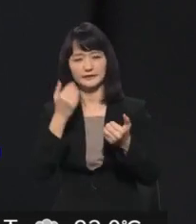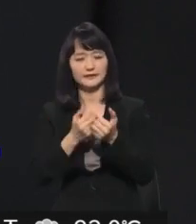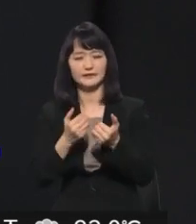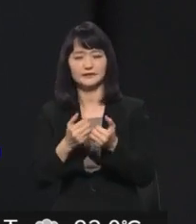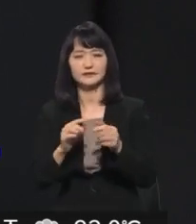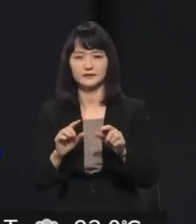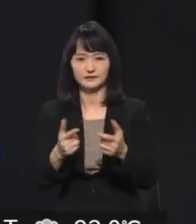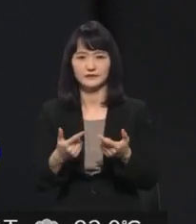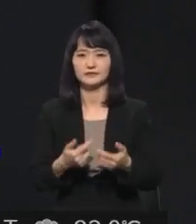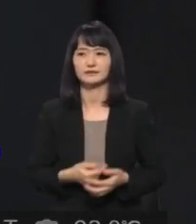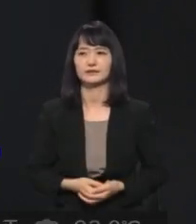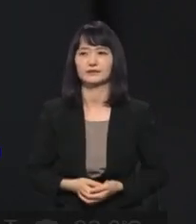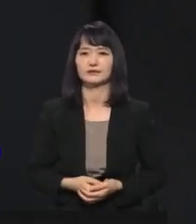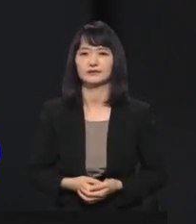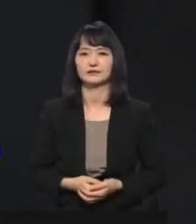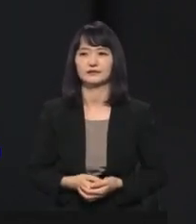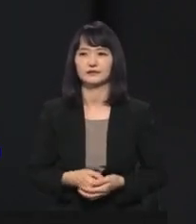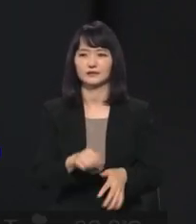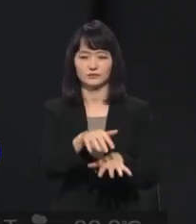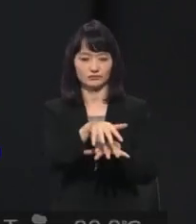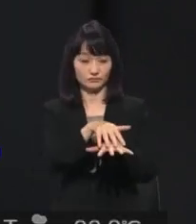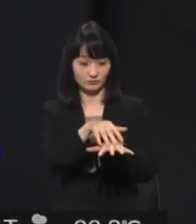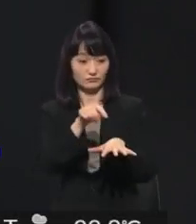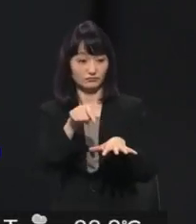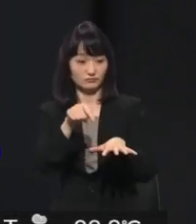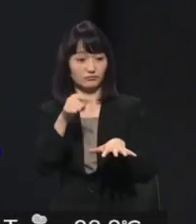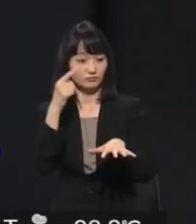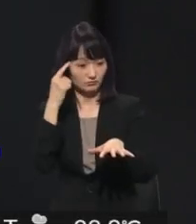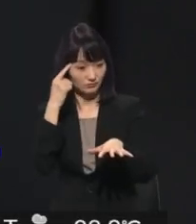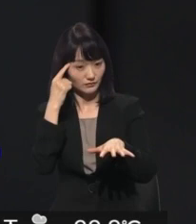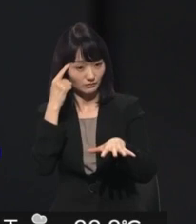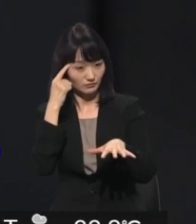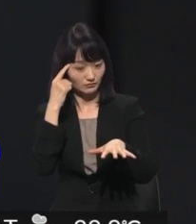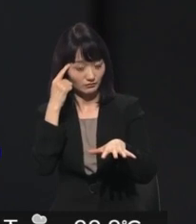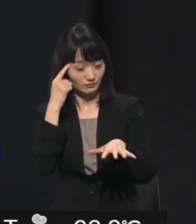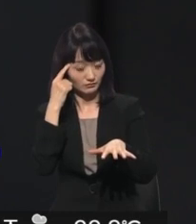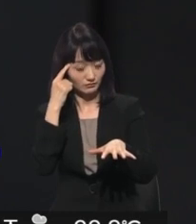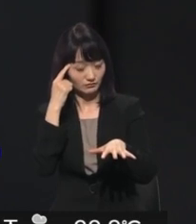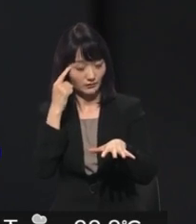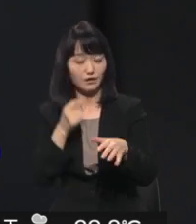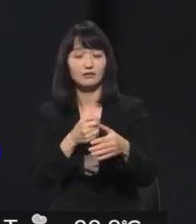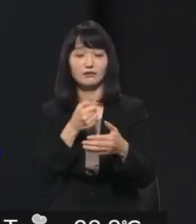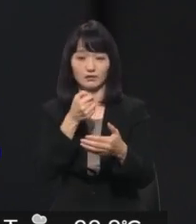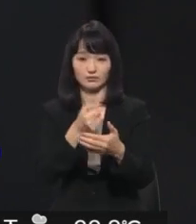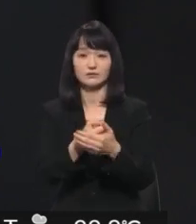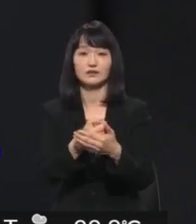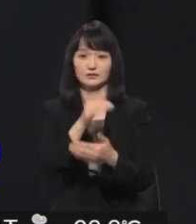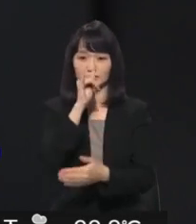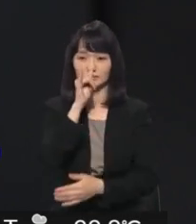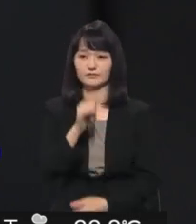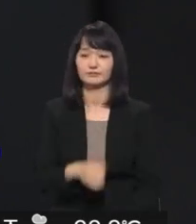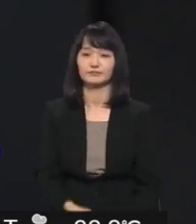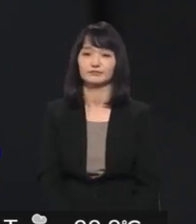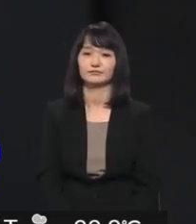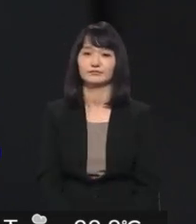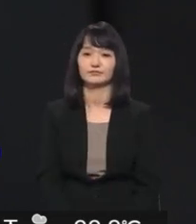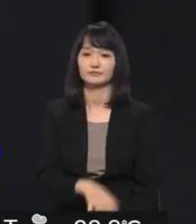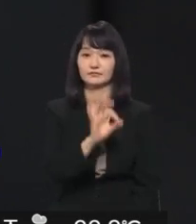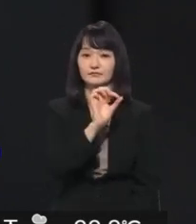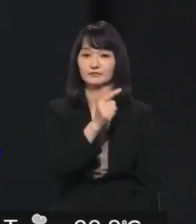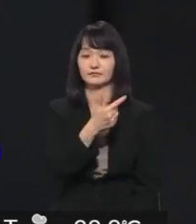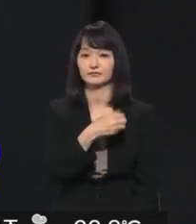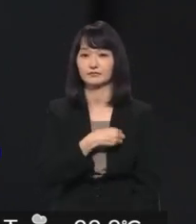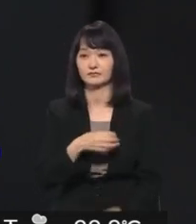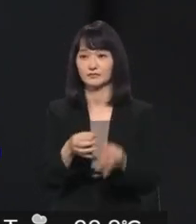망 이것이 구성원들의 총무 이군요 이렇게 하고 g 에 진행을 하면 되는 그리고 보지 않겠냐 이행합니다 아 그래도 안철수 의원